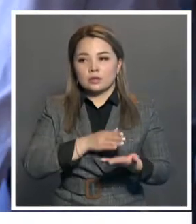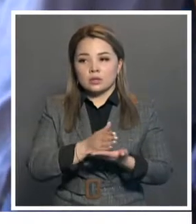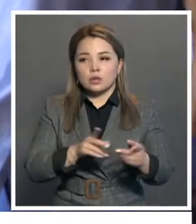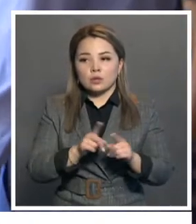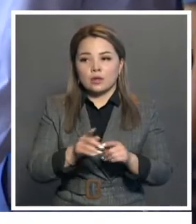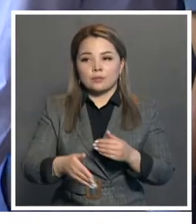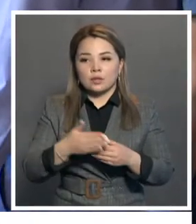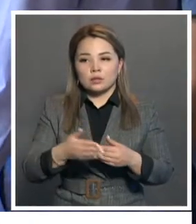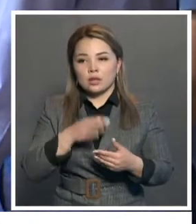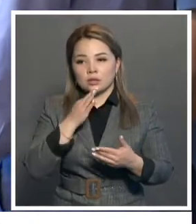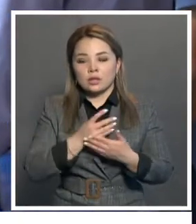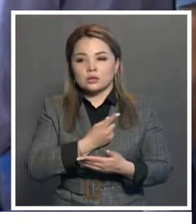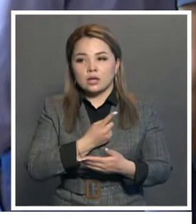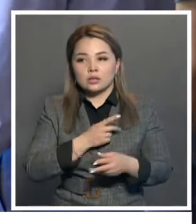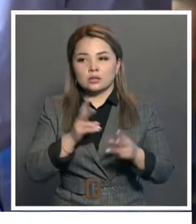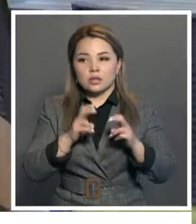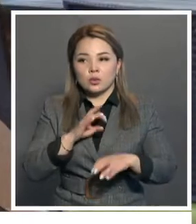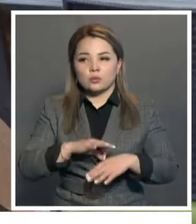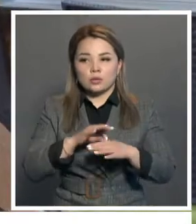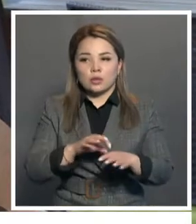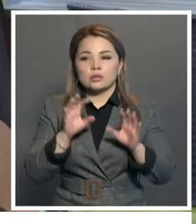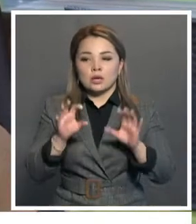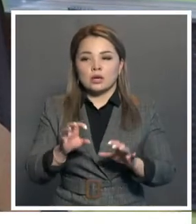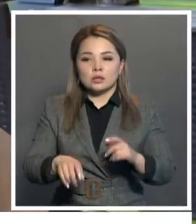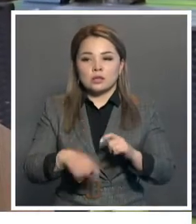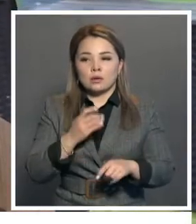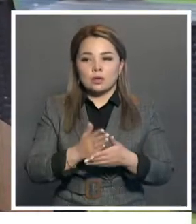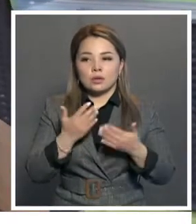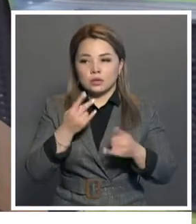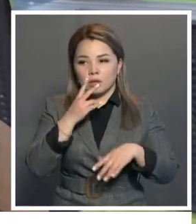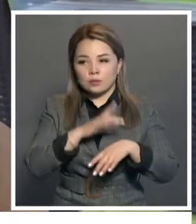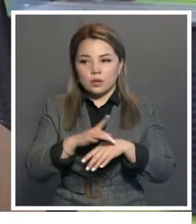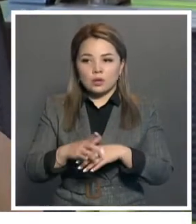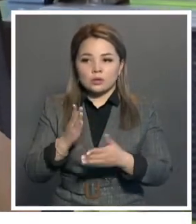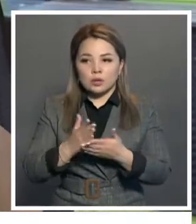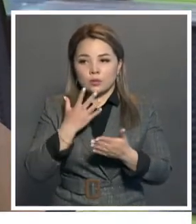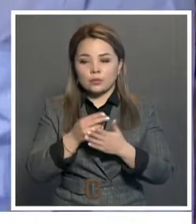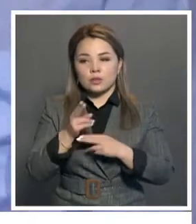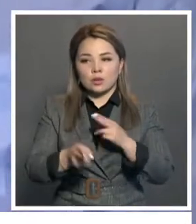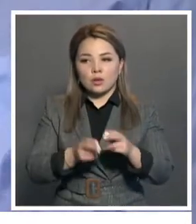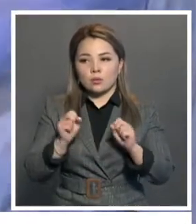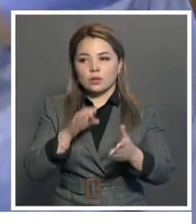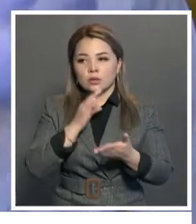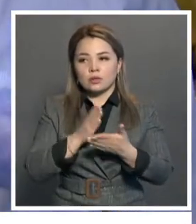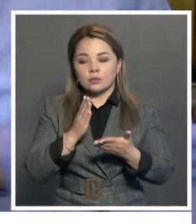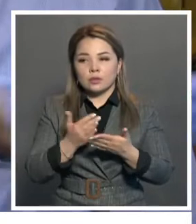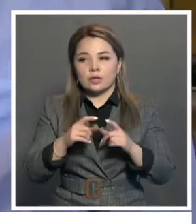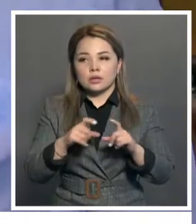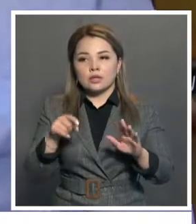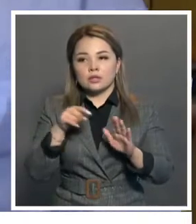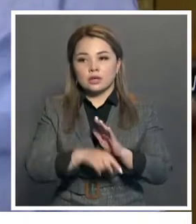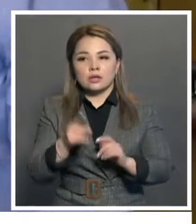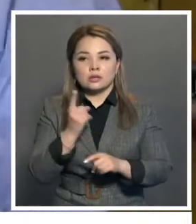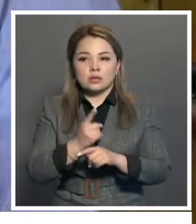тартылды. Жалғыз тексеріс жүргізу заңсыз, сондықтан мұндай әрекетті байқағандар құзырлы органдарға шағымдана алады. Әрі нысан ішіне